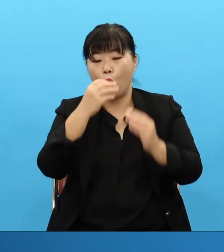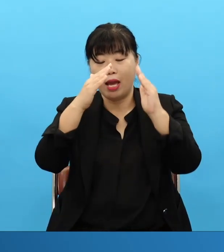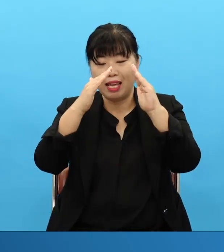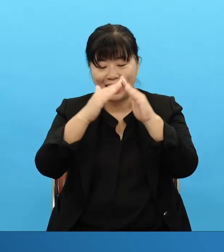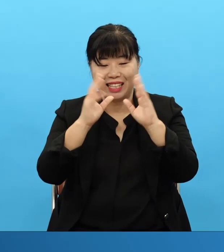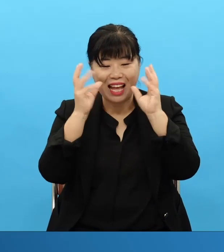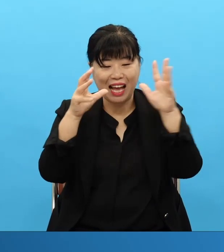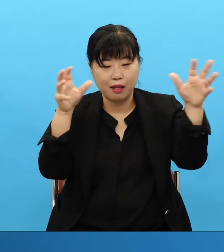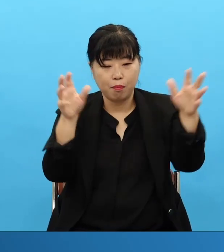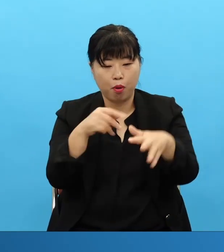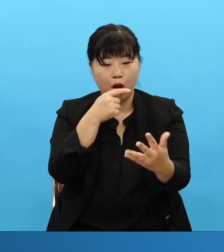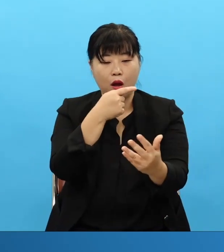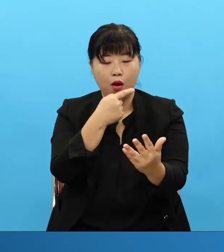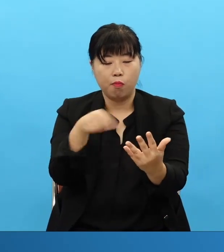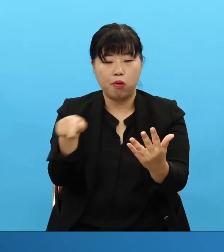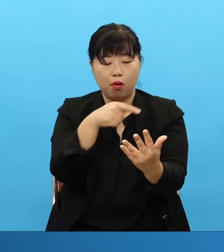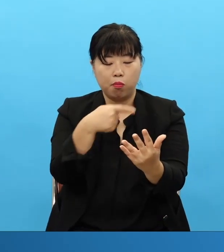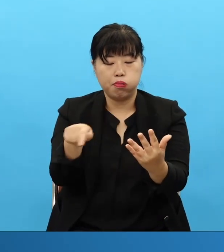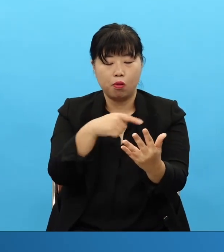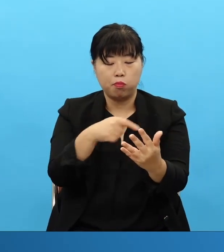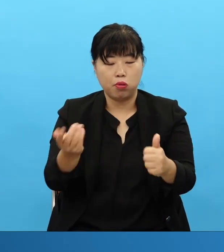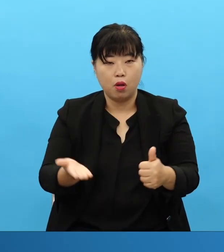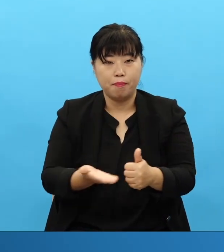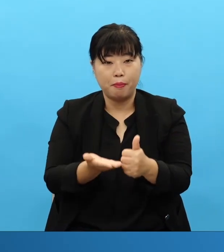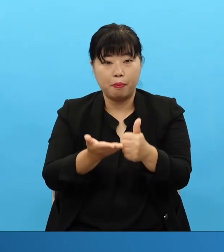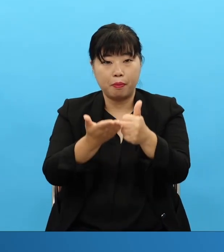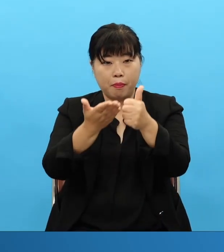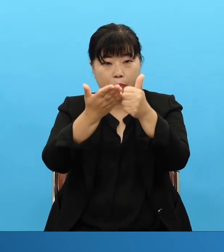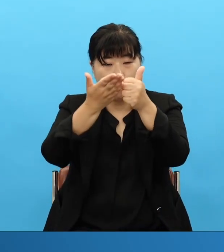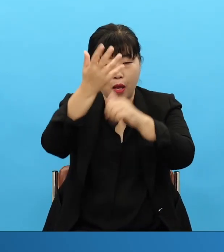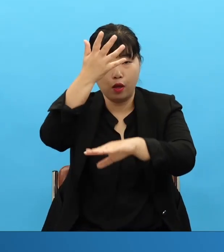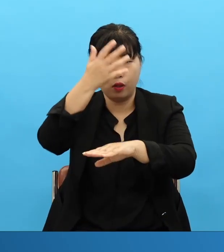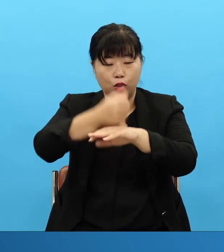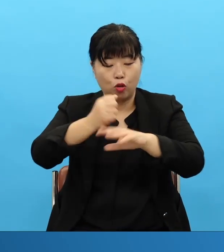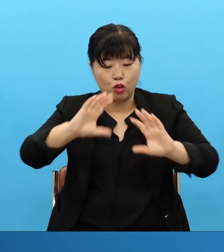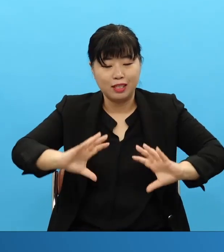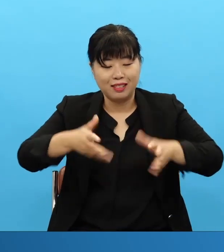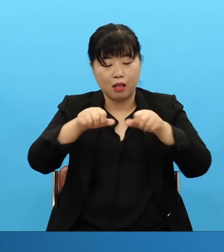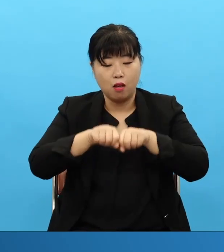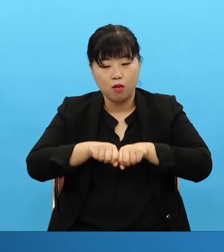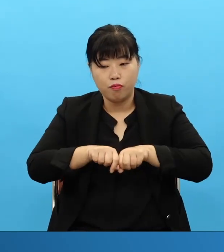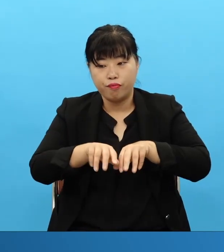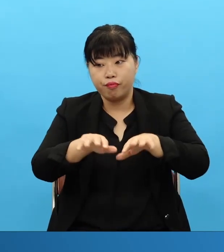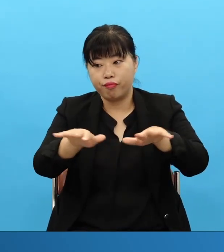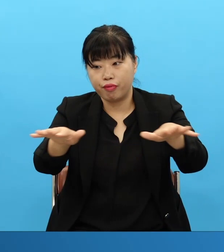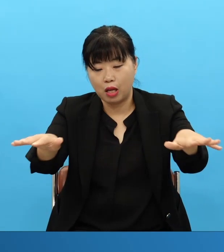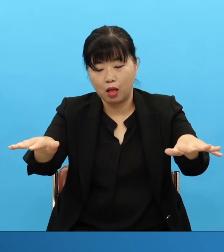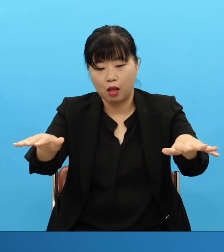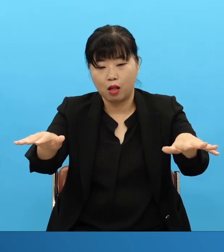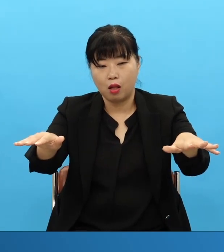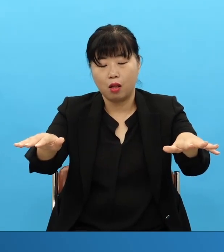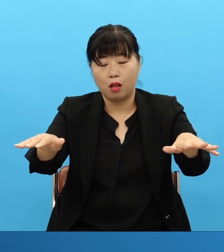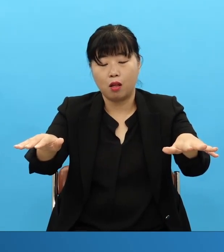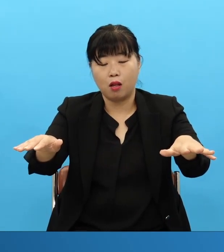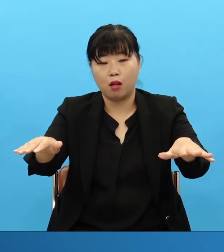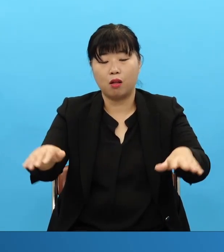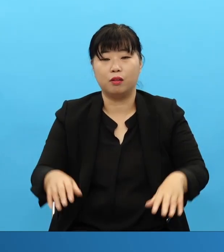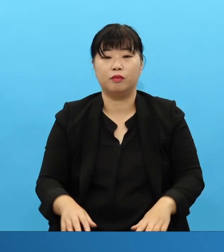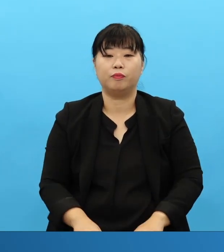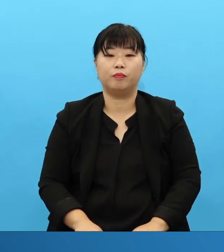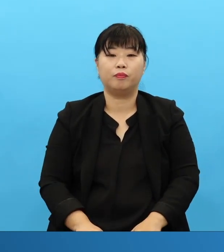these descendants, those who had the gospel scattered all over 엄청나죠? the world and overturned the world. 그래서 제대로 가르친 겁니다. That's why they properly taught